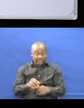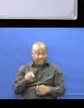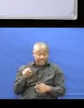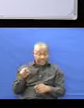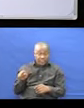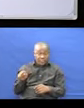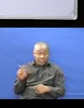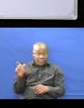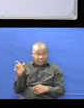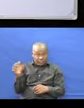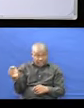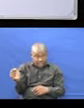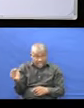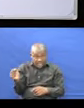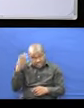ni sehemu gani